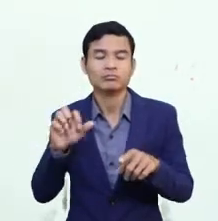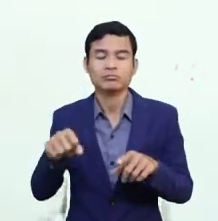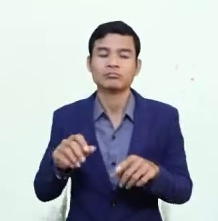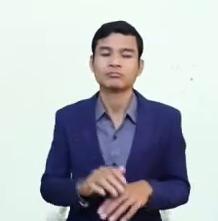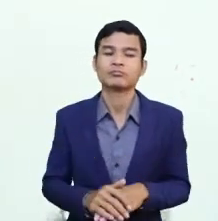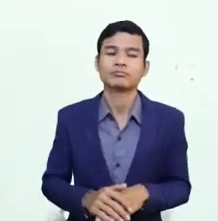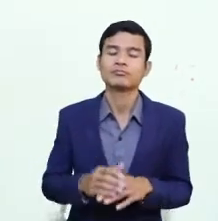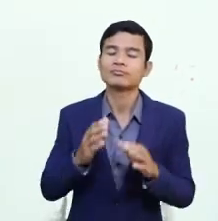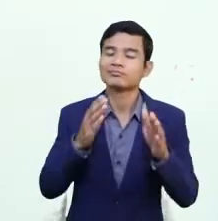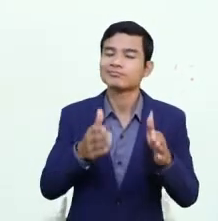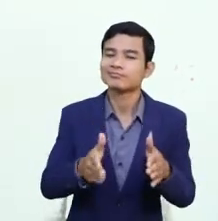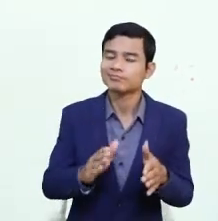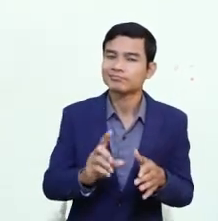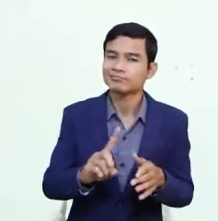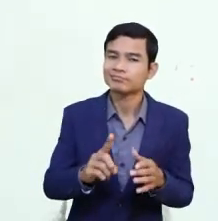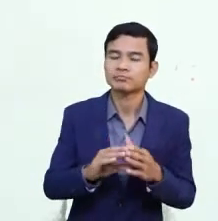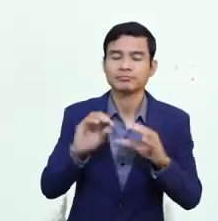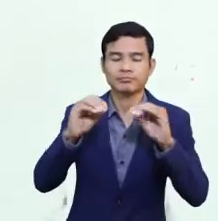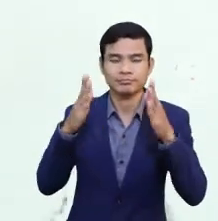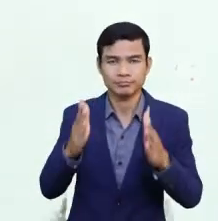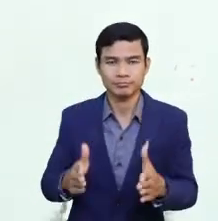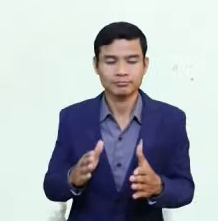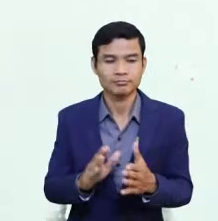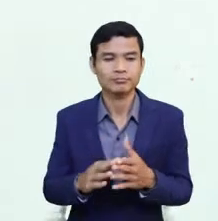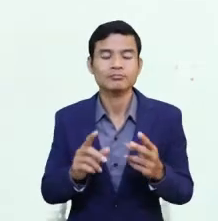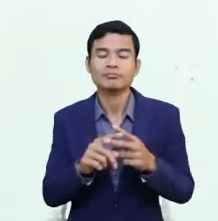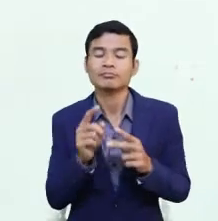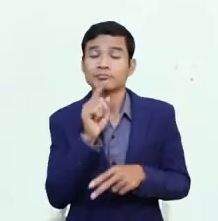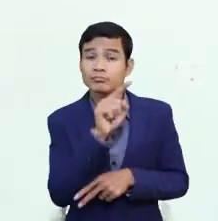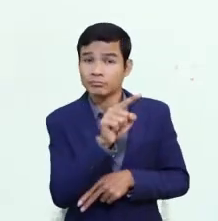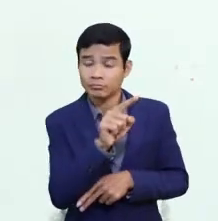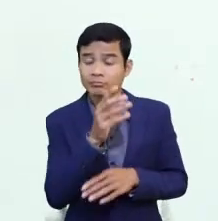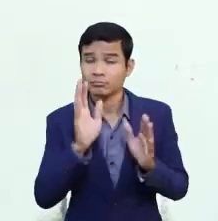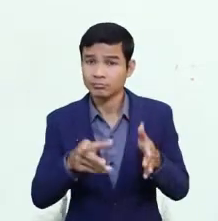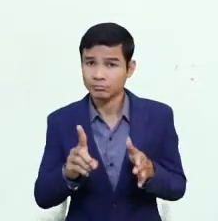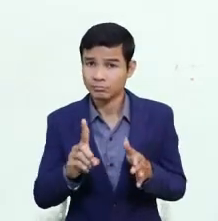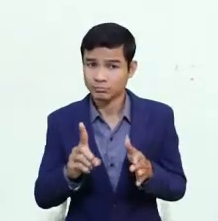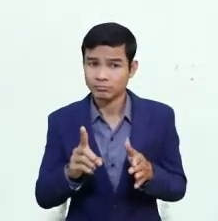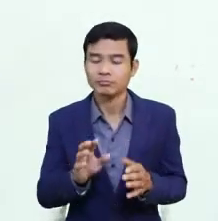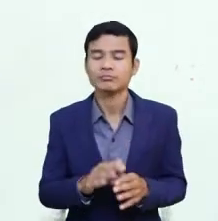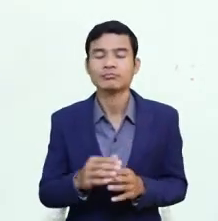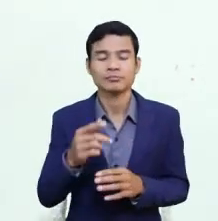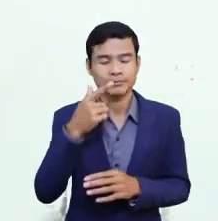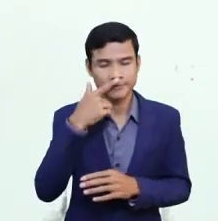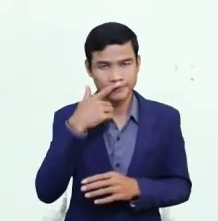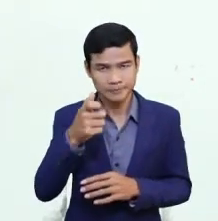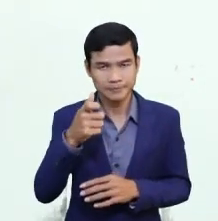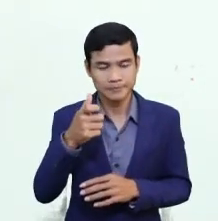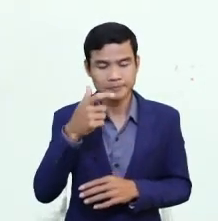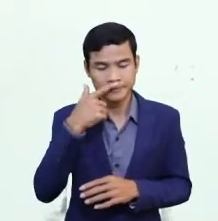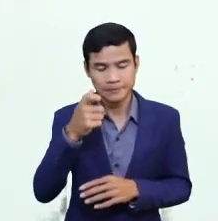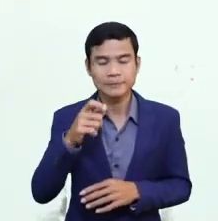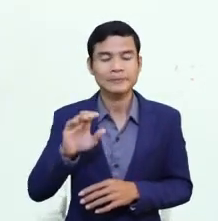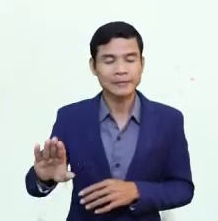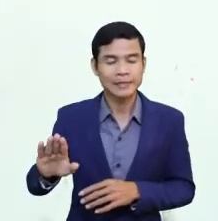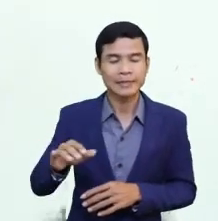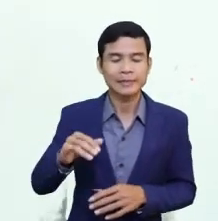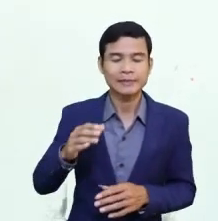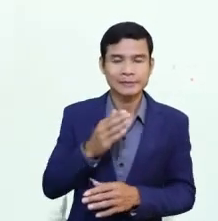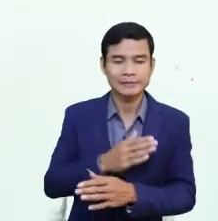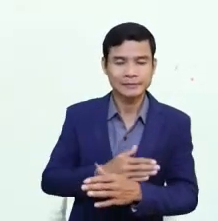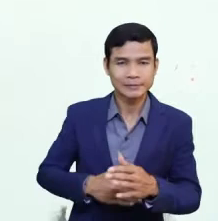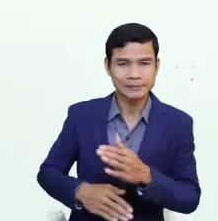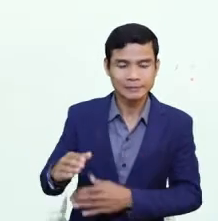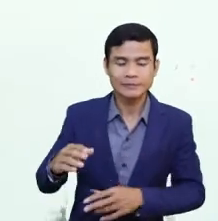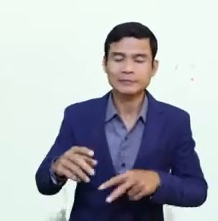cứ chí cái cứ chia nẻ cro cho ni con cha o ni chia ở bộ rộng bò nẻ rộng bò ô nẻ cờ tị ca